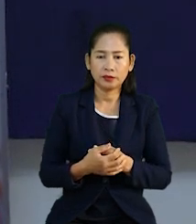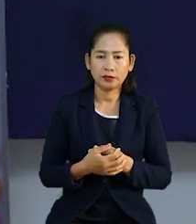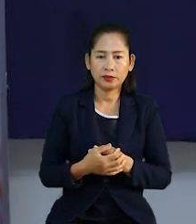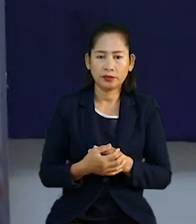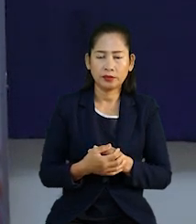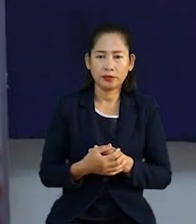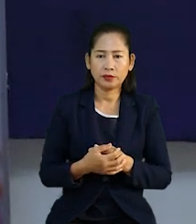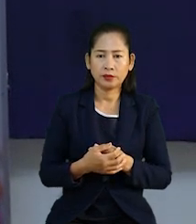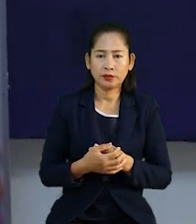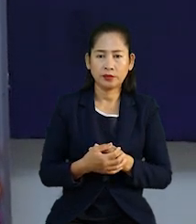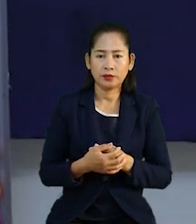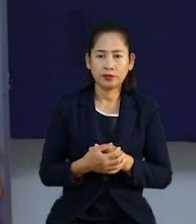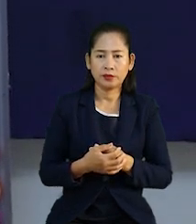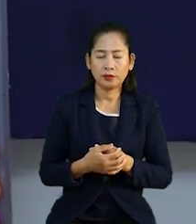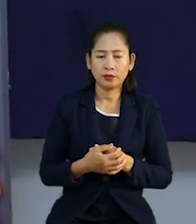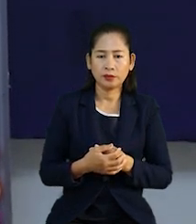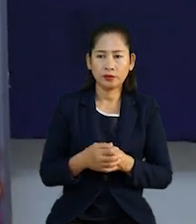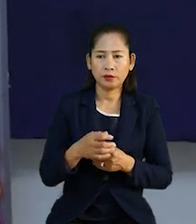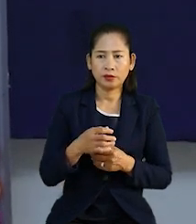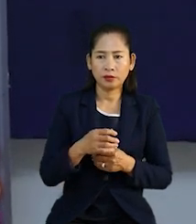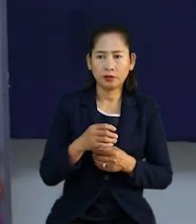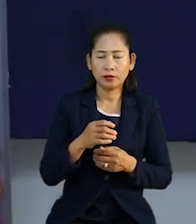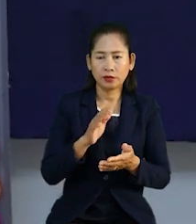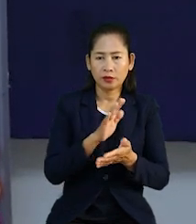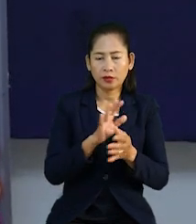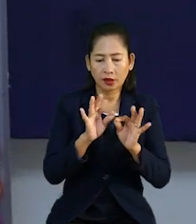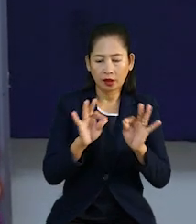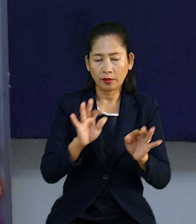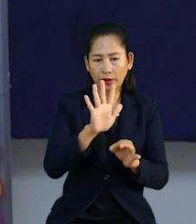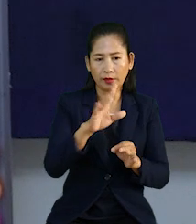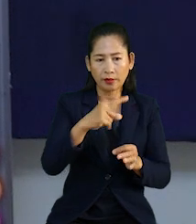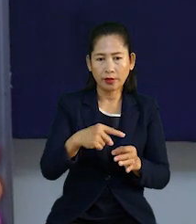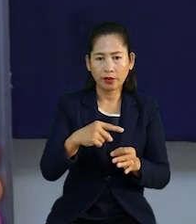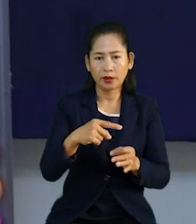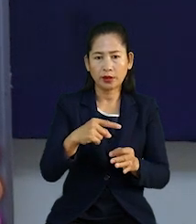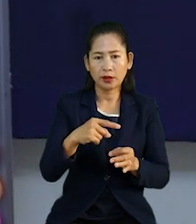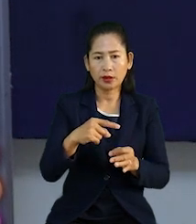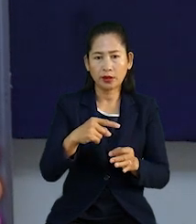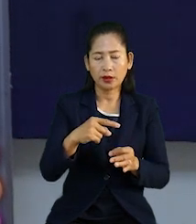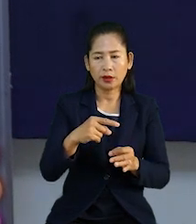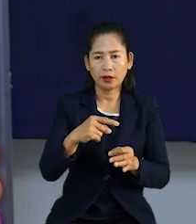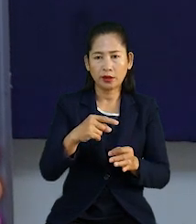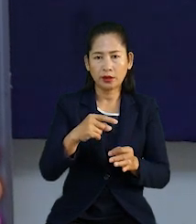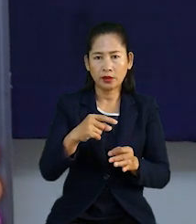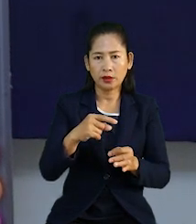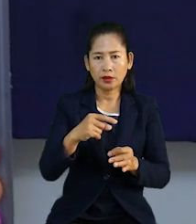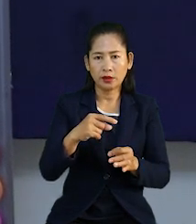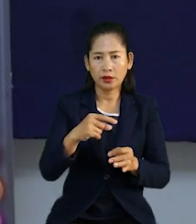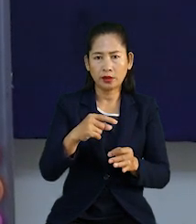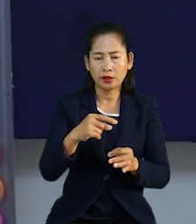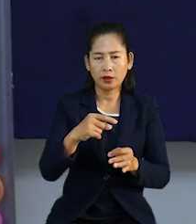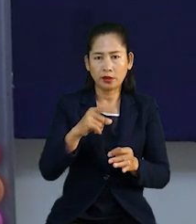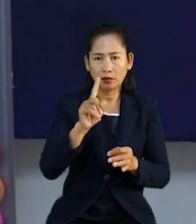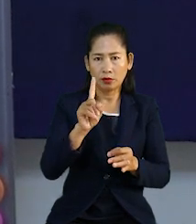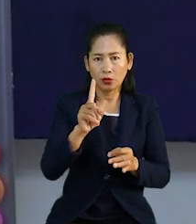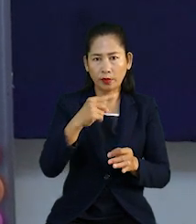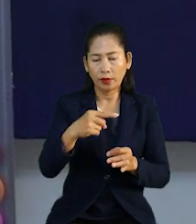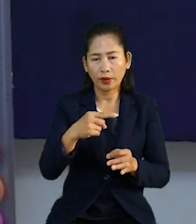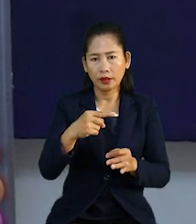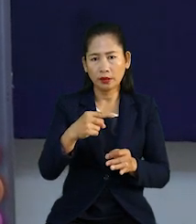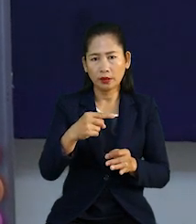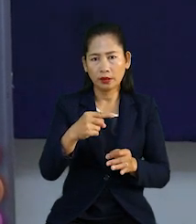Chà, tỏ, rộp mọi nhạc rú. Miên cửa đá pram poan riêng. Ní mùi poan